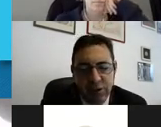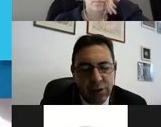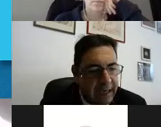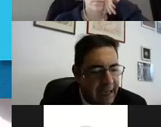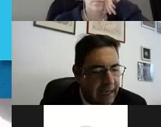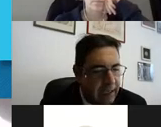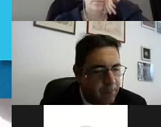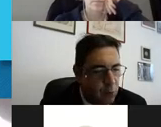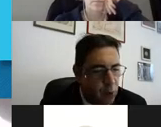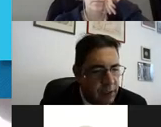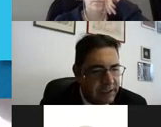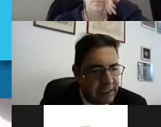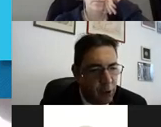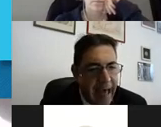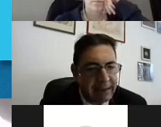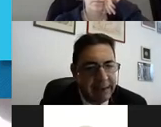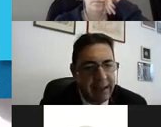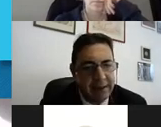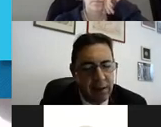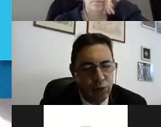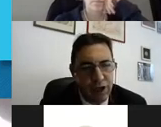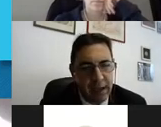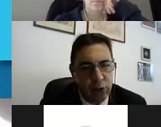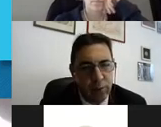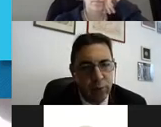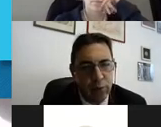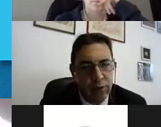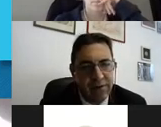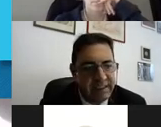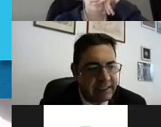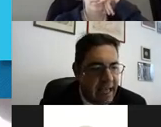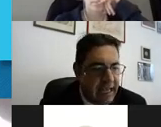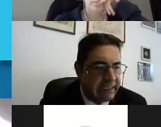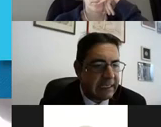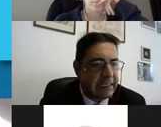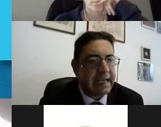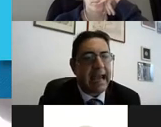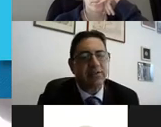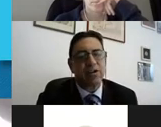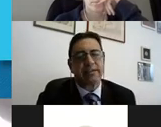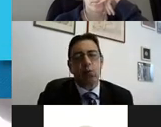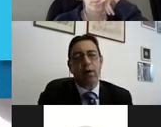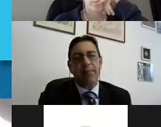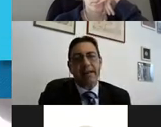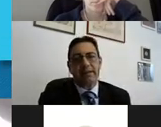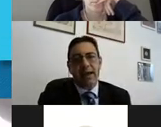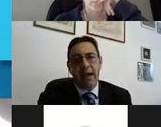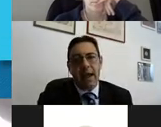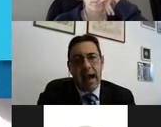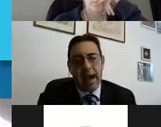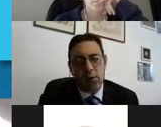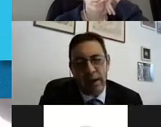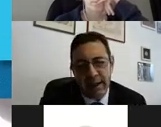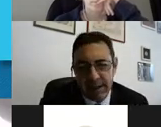tradizionale anche più stimolante da un certo punto di vista si riaggancia sicuramente